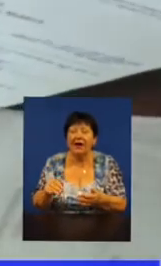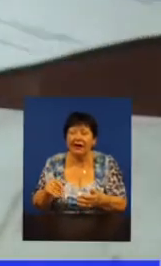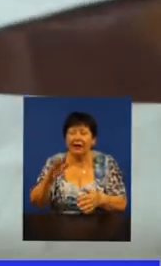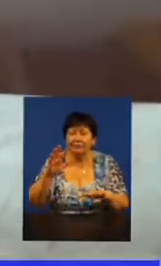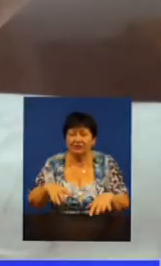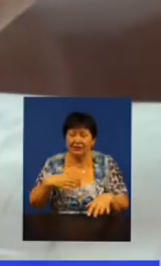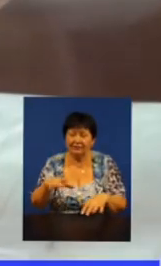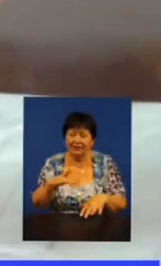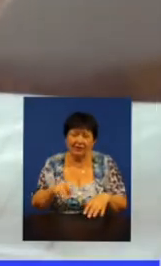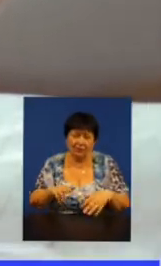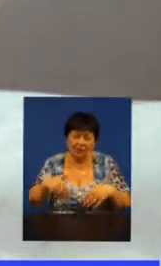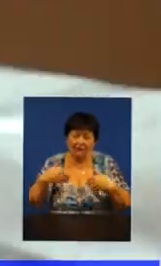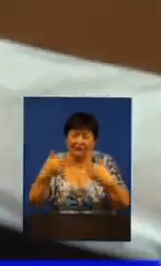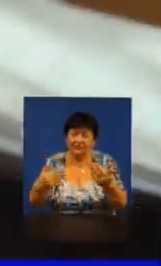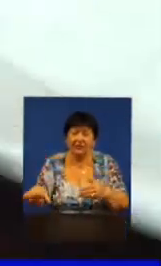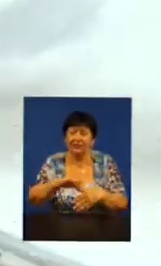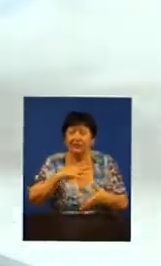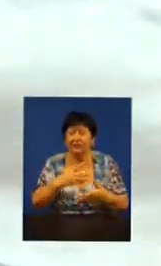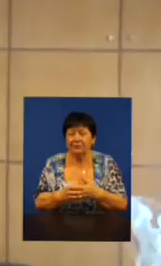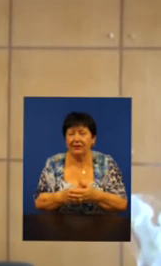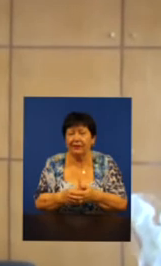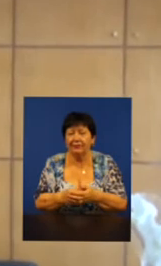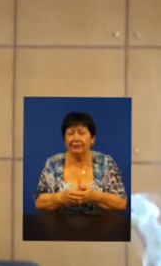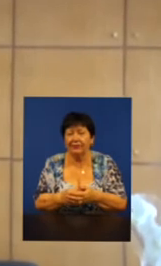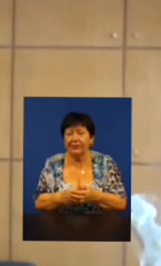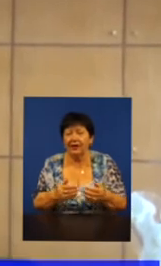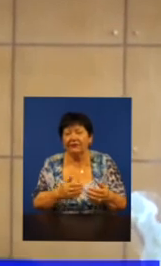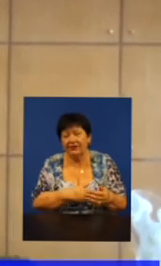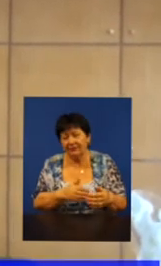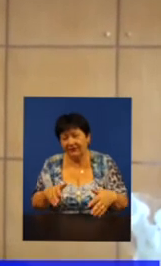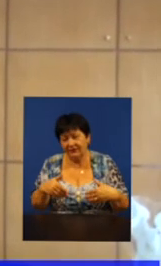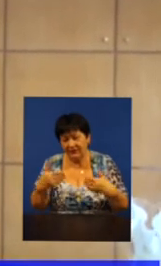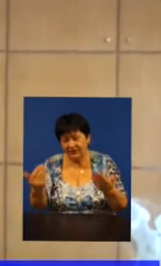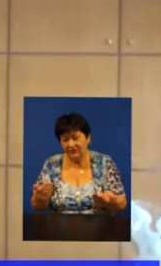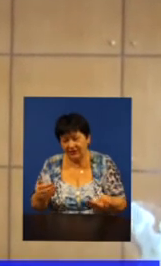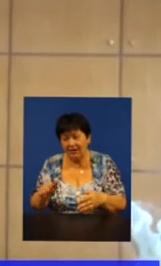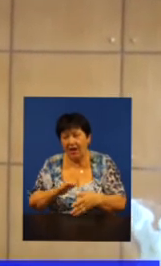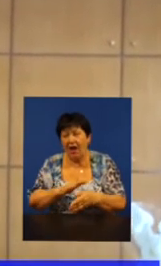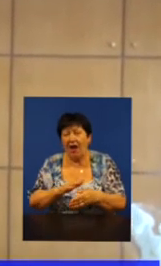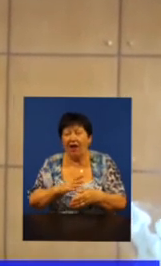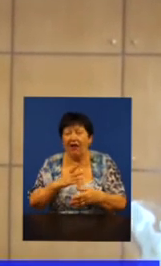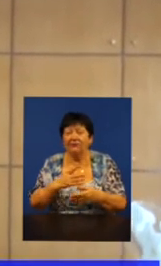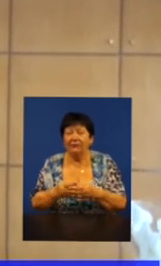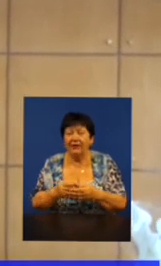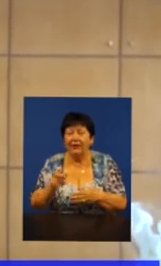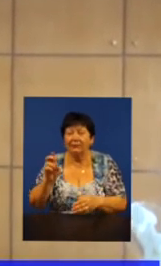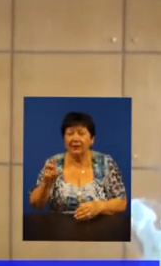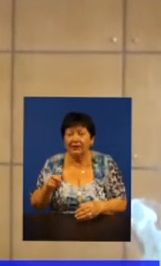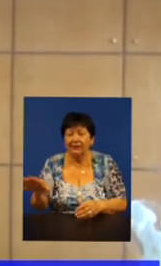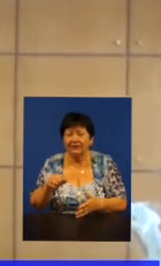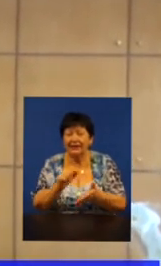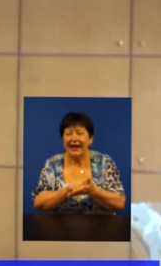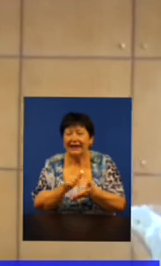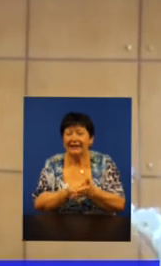cu ocazia primirii cetățeniei Republicii Moldova. Vrem să felicităm familia Bargan. Sunt cu actele în regulă,